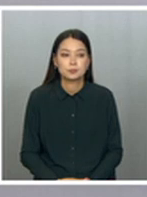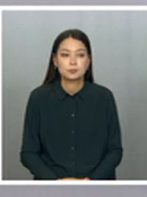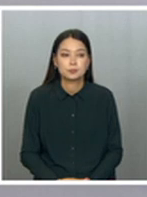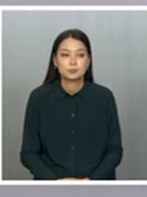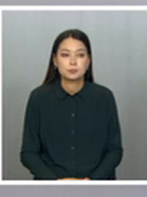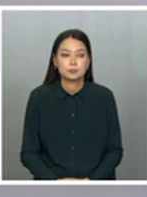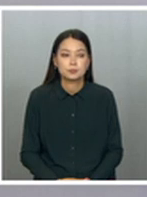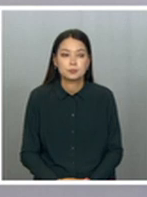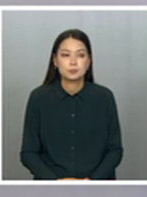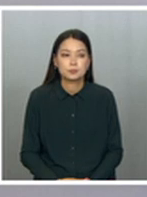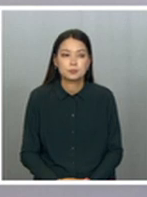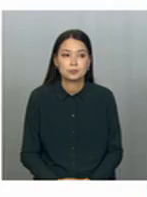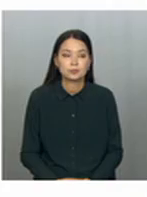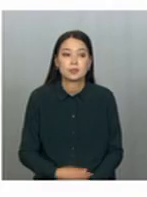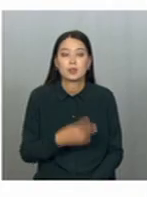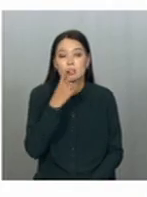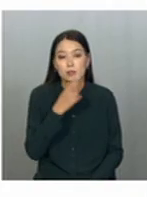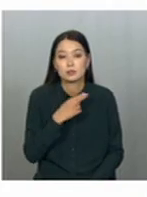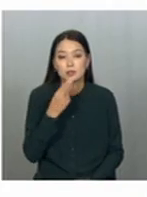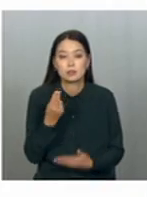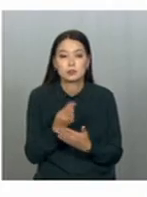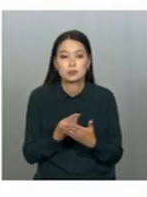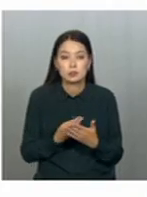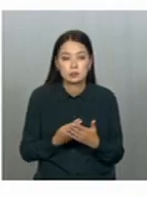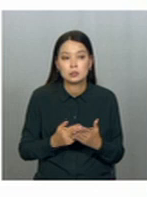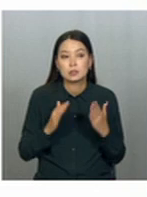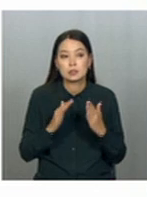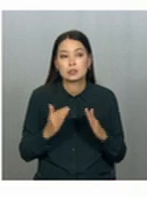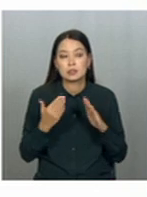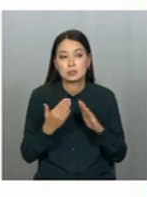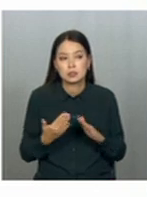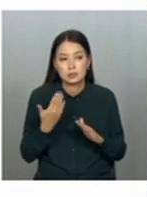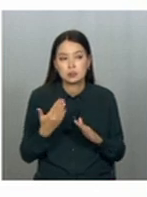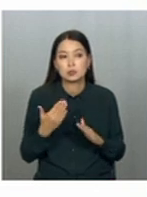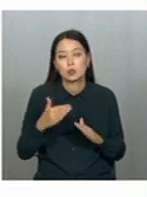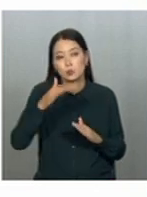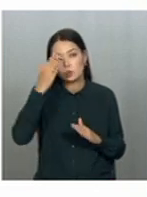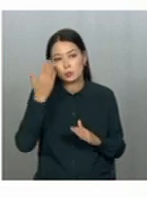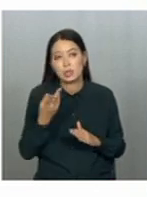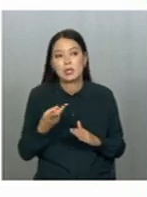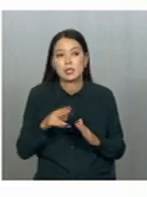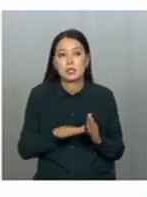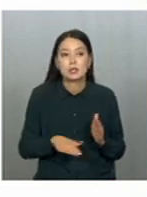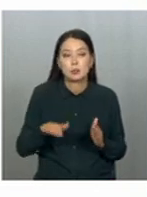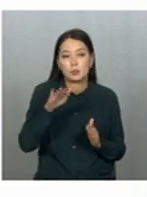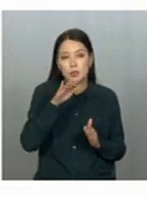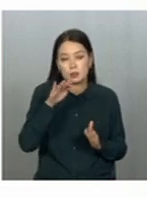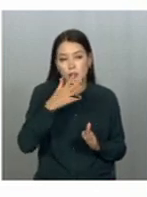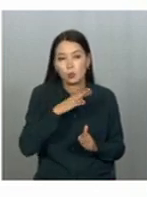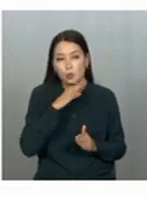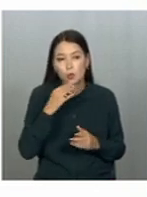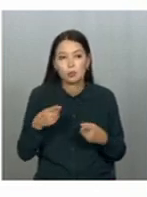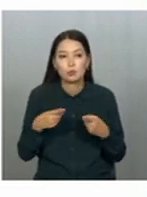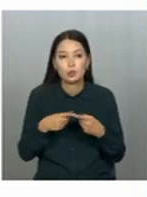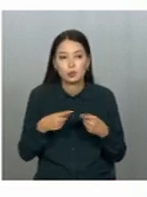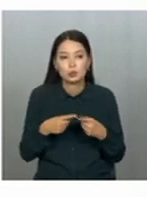Суретке назар аударатын болсақ, қиық пирамиданың төбелері екі табандағы көп